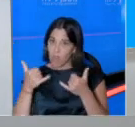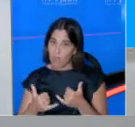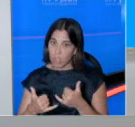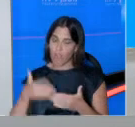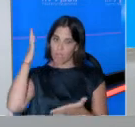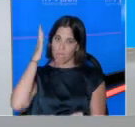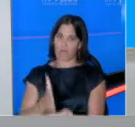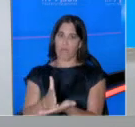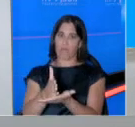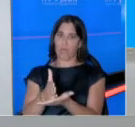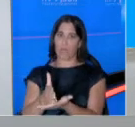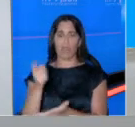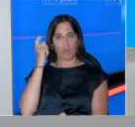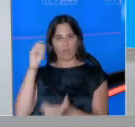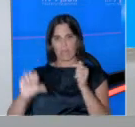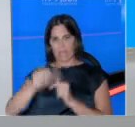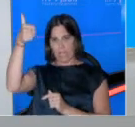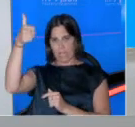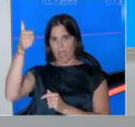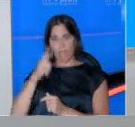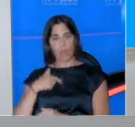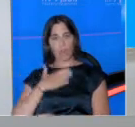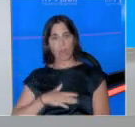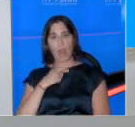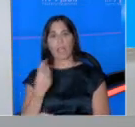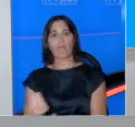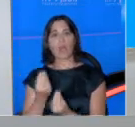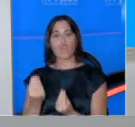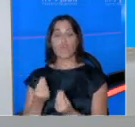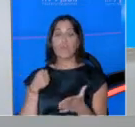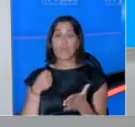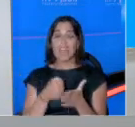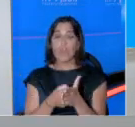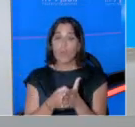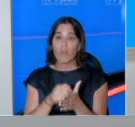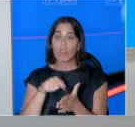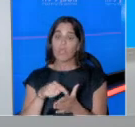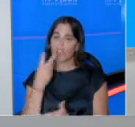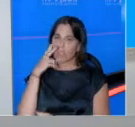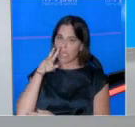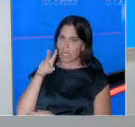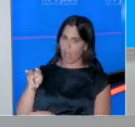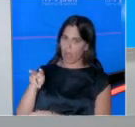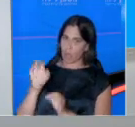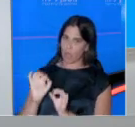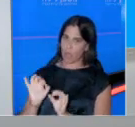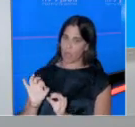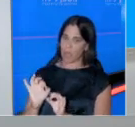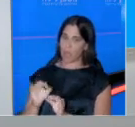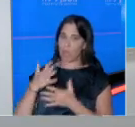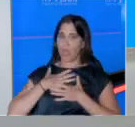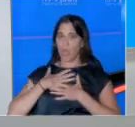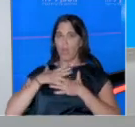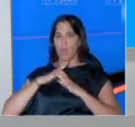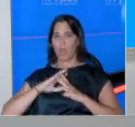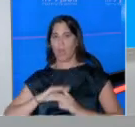חד משמעית, אני חושבת שהגענו לשיא. אבל אני רוצה להגיד משהו. בסוף, בסוף, יש פה איזושהי הסתכלות באמת, והנחת רווחה